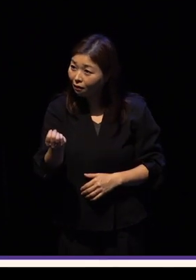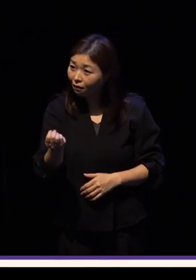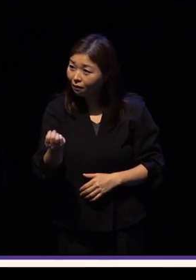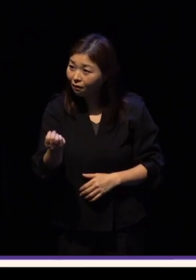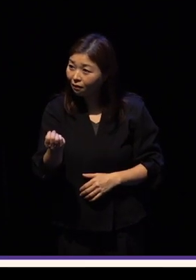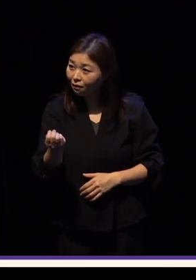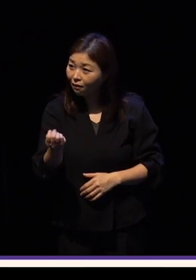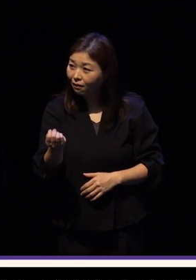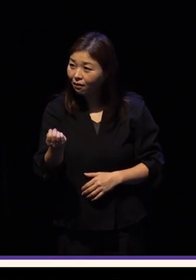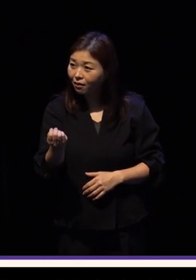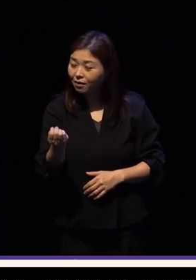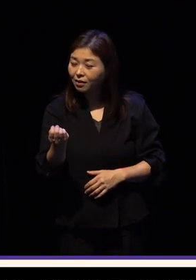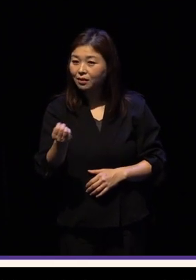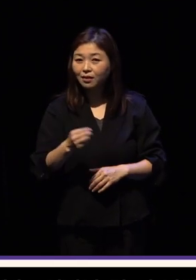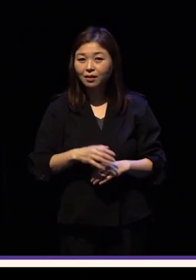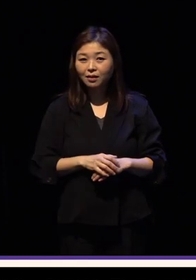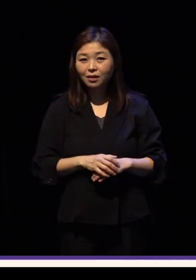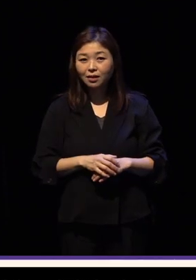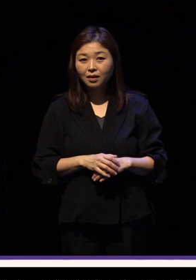예?